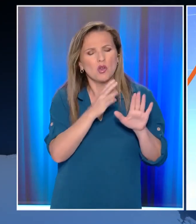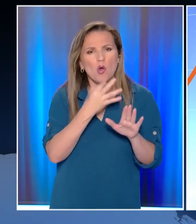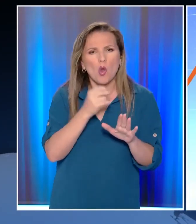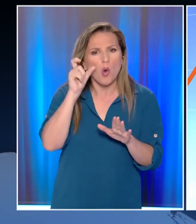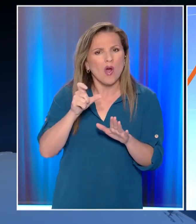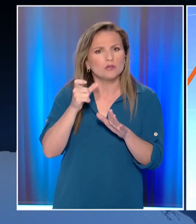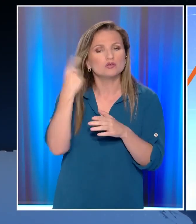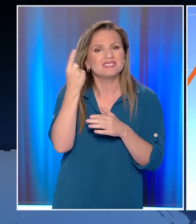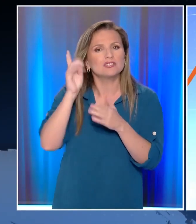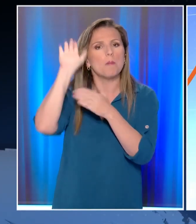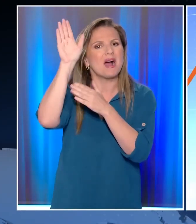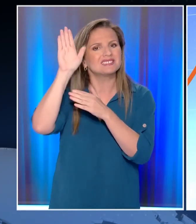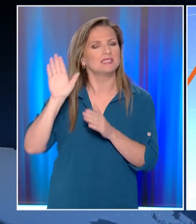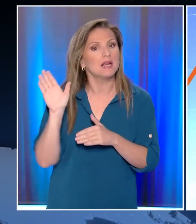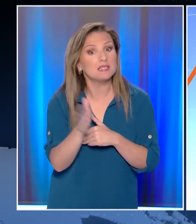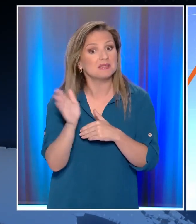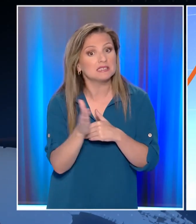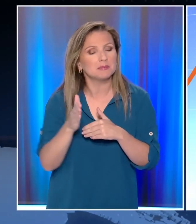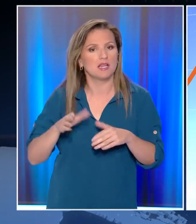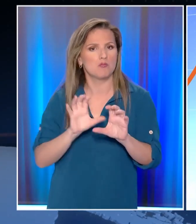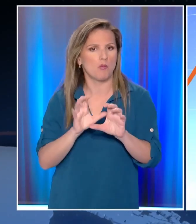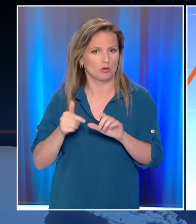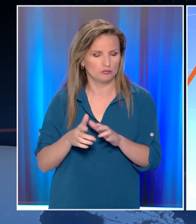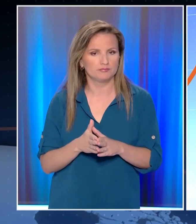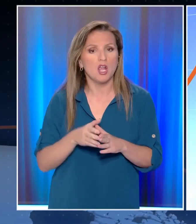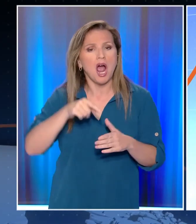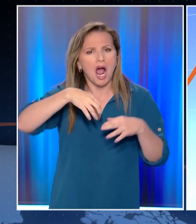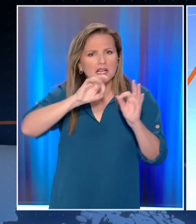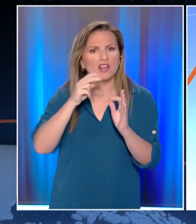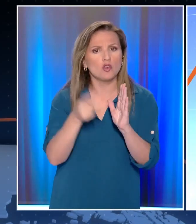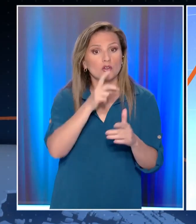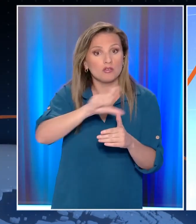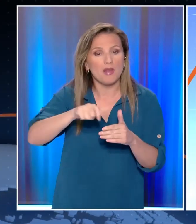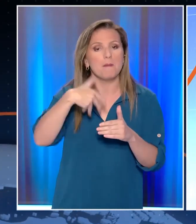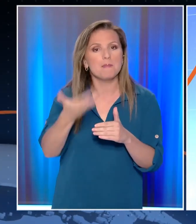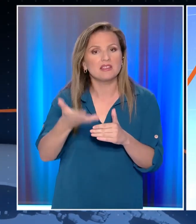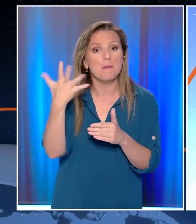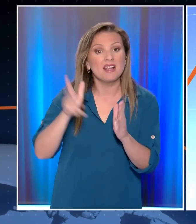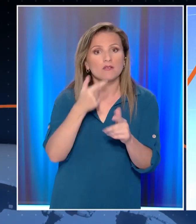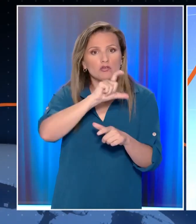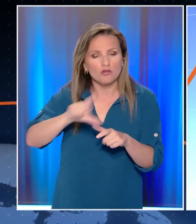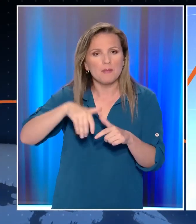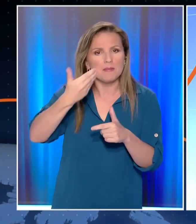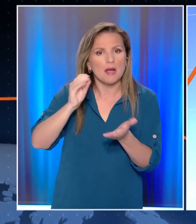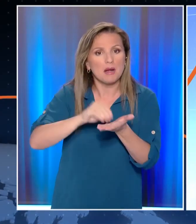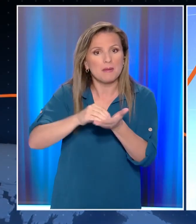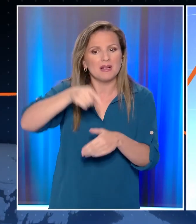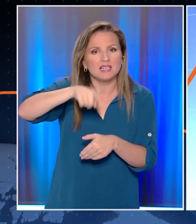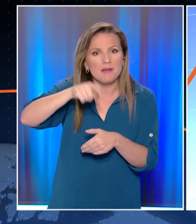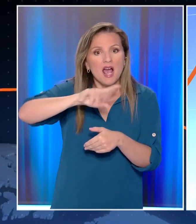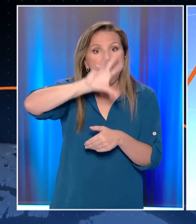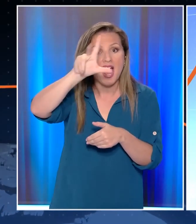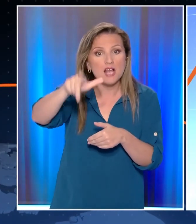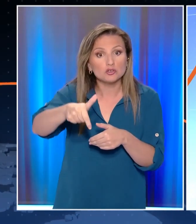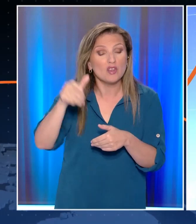μπάσκετ το έκανε αυτό. Αυτό γινόταν 2 με 3 φορές τη βδομάδα στην αρχή, μετά 5 φορές τη βδομάδα, μετά αρκετές φορές την ημέρα, μέχρι